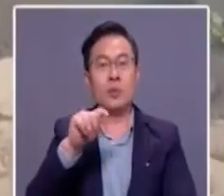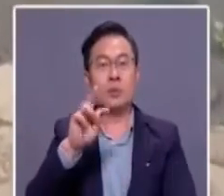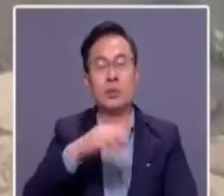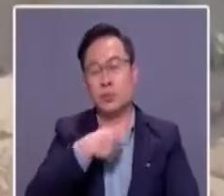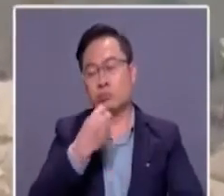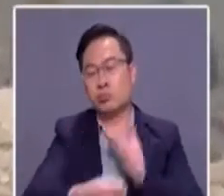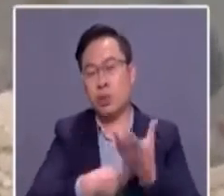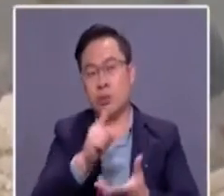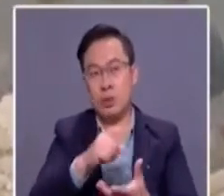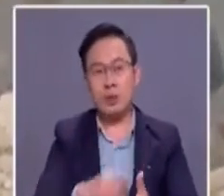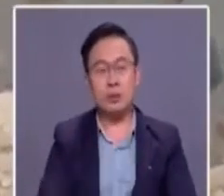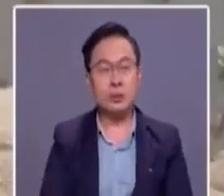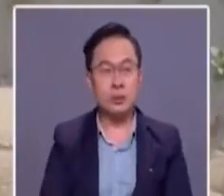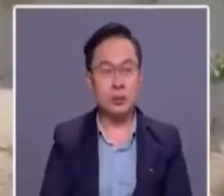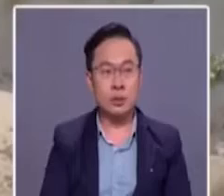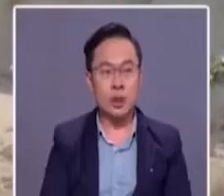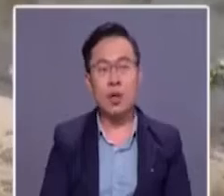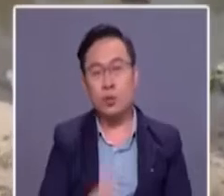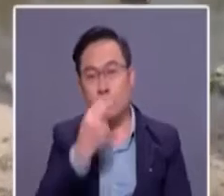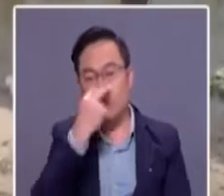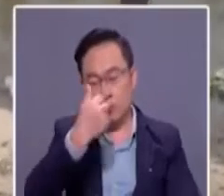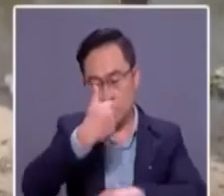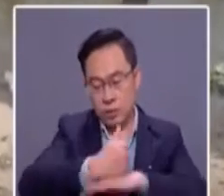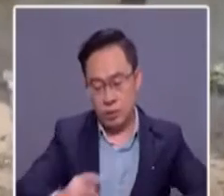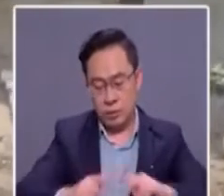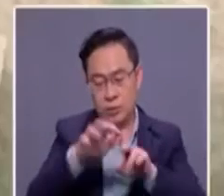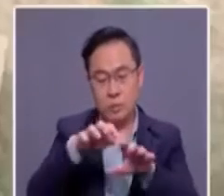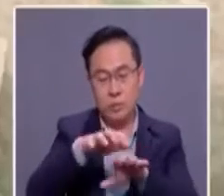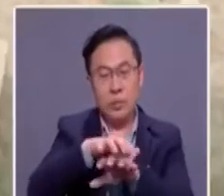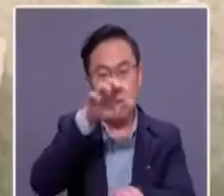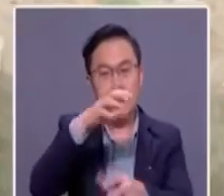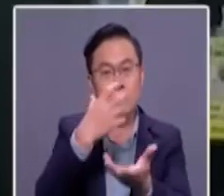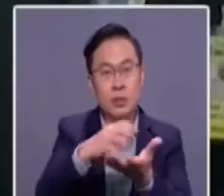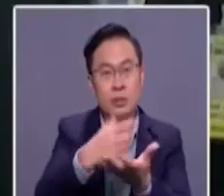าษณ์เรื่องนี้ด้วยนะครับเดี๋ยวก่อนอื่นไปฟังจากทางพลเอกอนุพงษ์ก่อนครับ